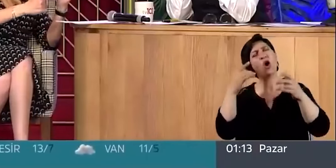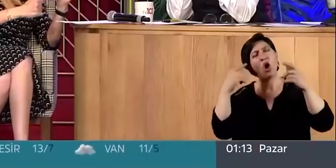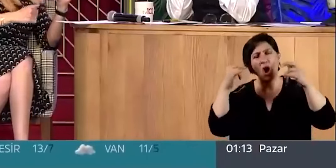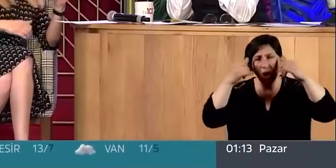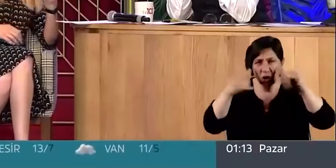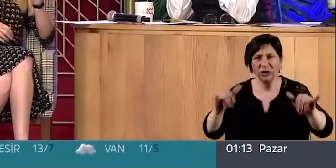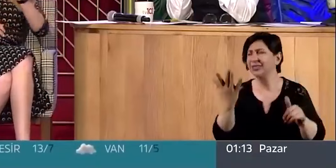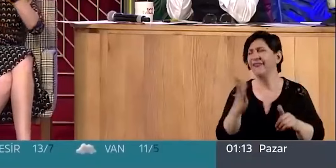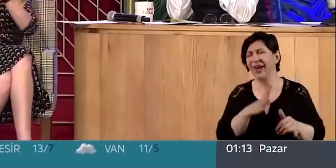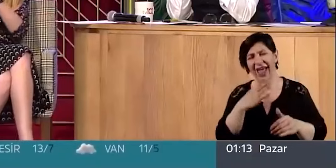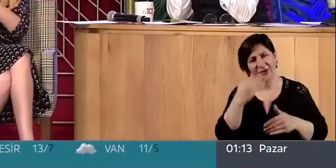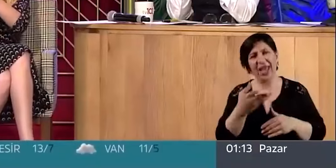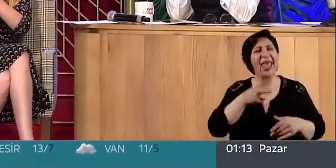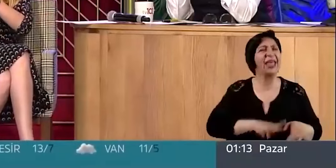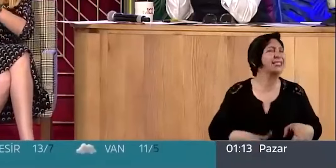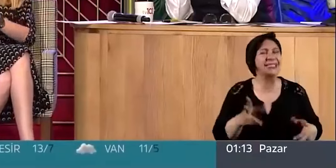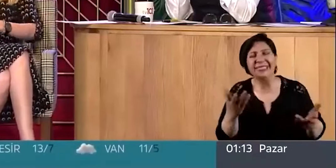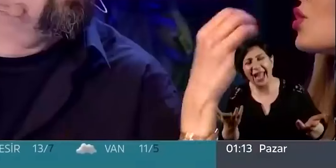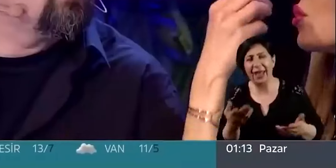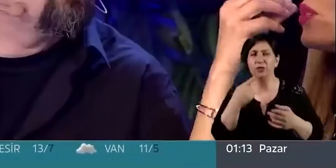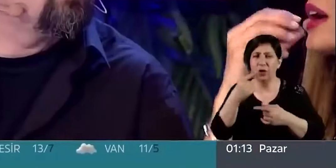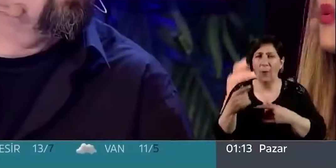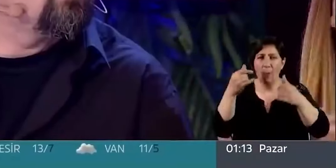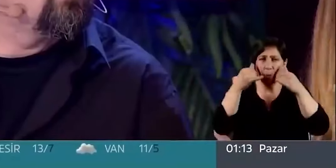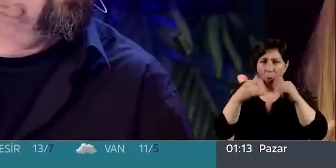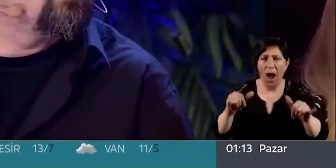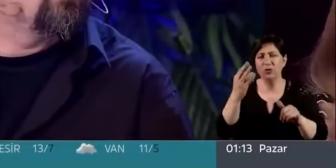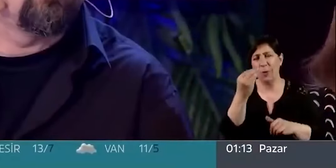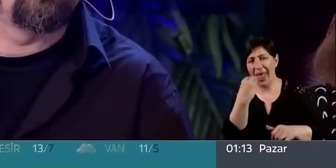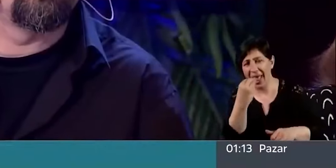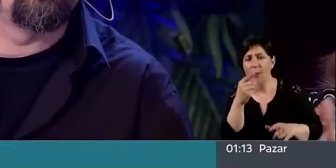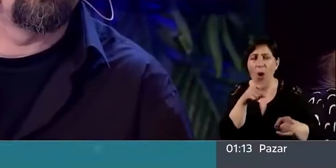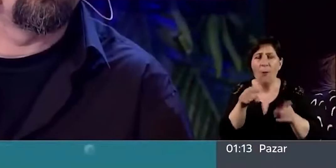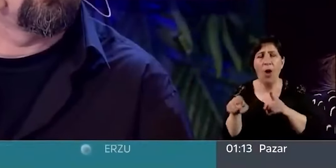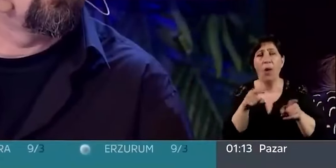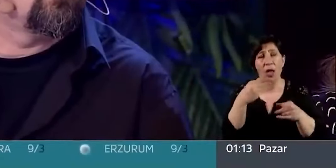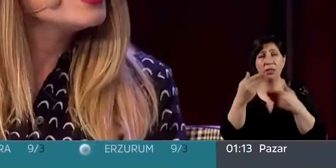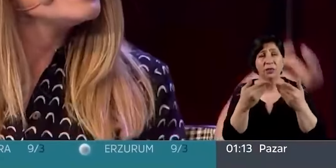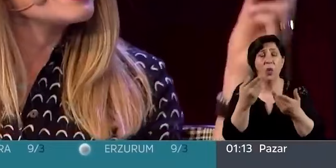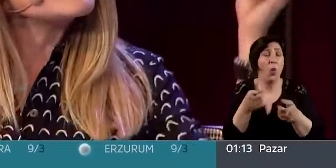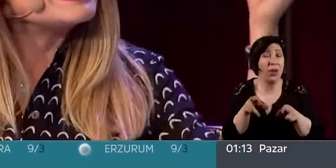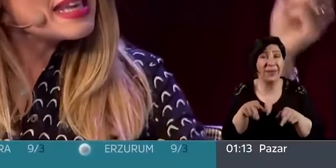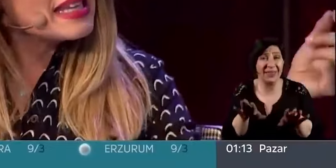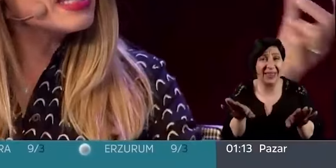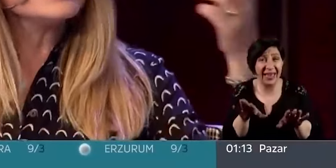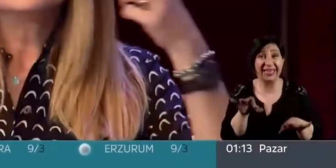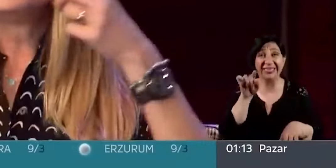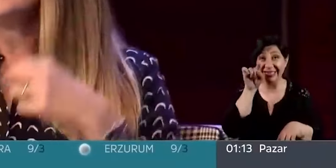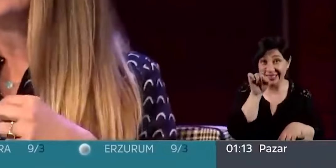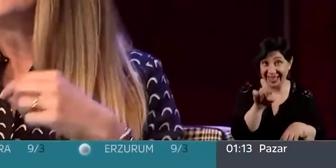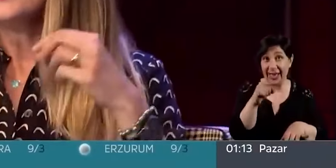burcu için ne geliyor? İşte söyle ikizler bilmem ne mi? Boğa çok mu yer? O bilmem ne mi? Yani öyle değil aslında. Yani